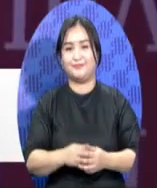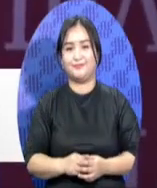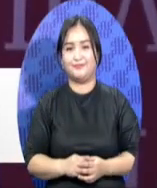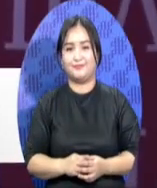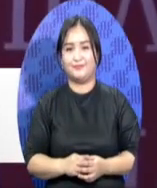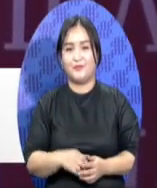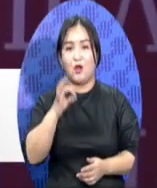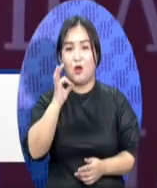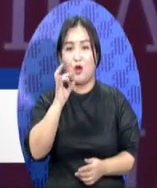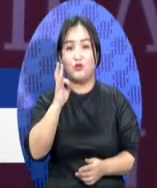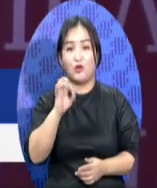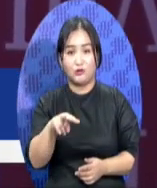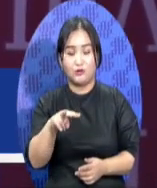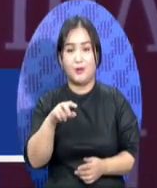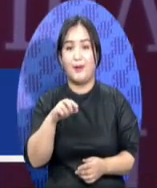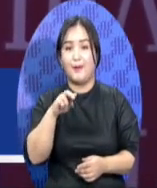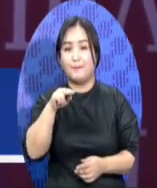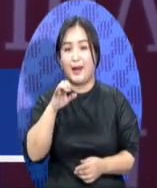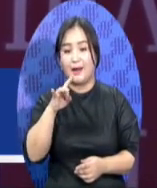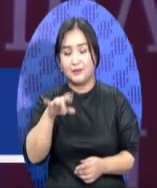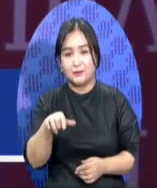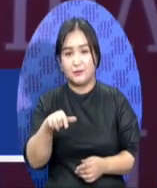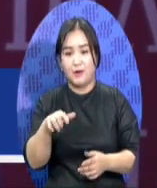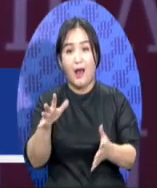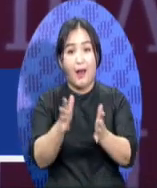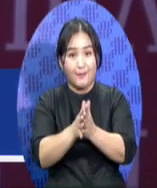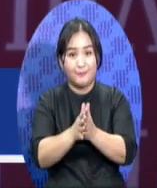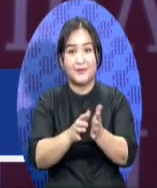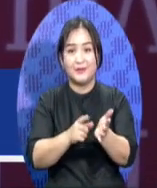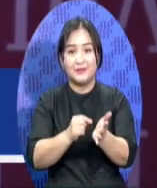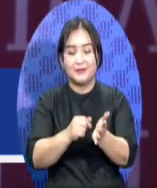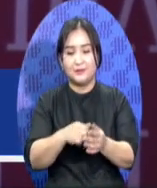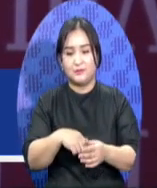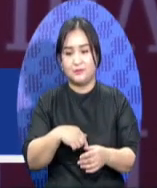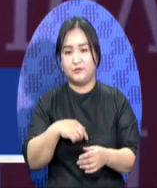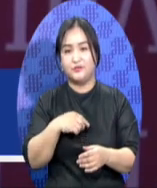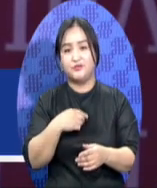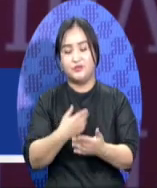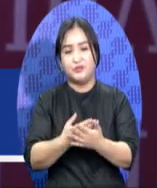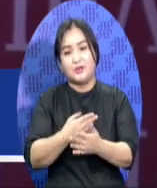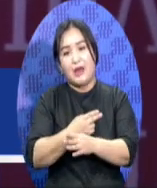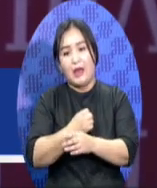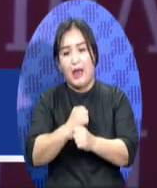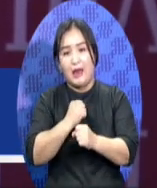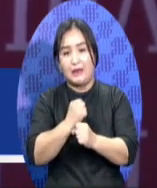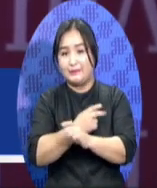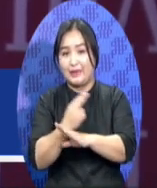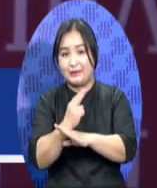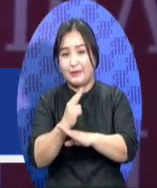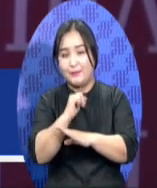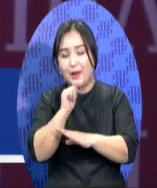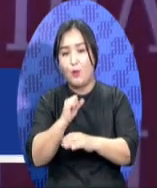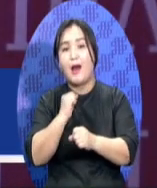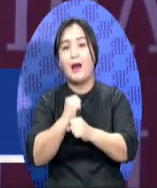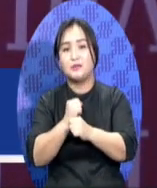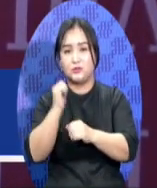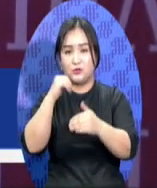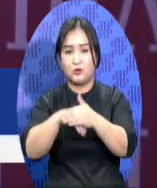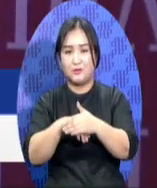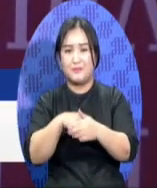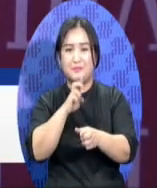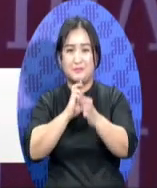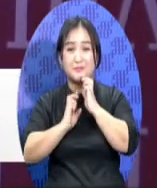Он практик хослуулахгүй бол яг ингээд ажил дээр шууд гарч ирэхэд бол бас тодорхой хэмжээний одоо сүндрэл учраж байгаа гэдэг бол хэлмээр байна. Тийм учраас